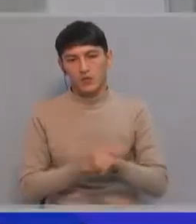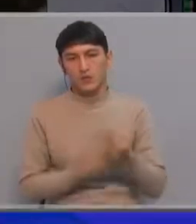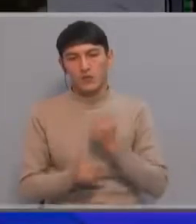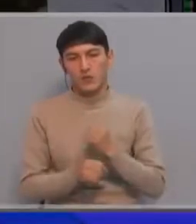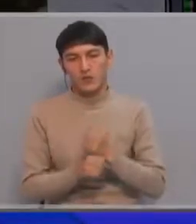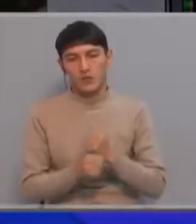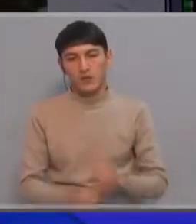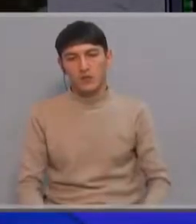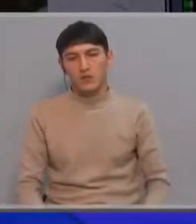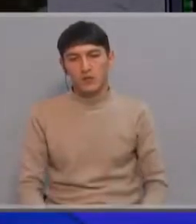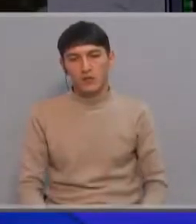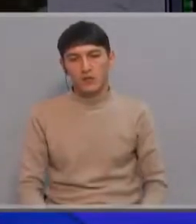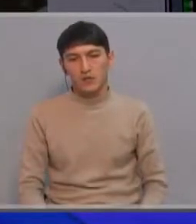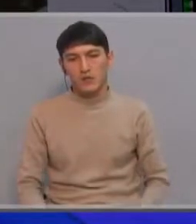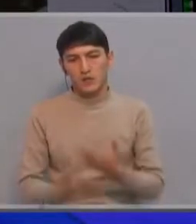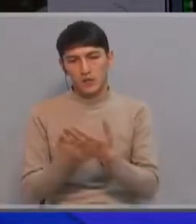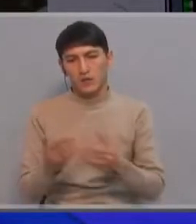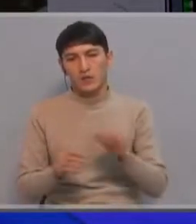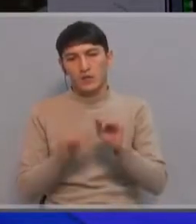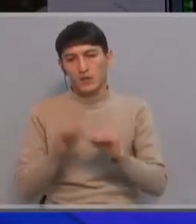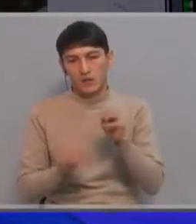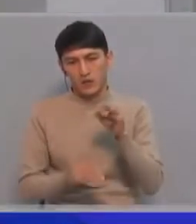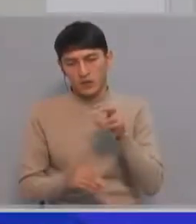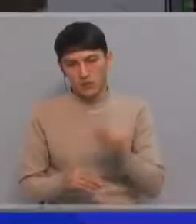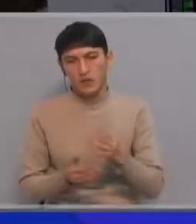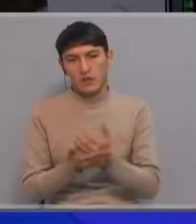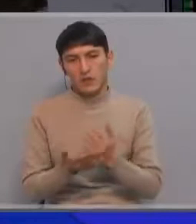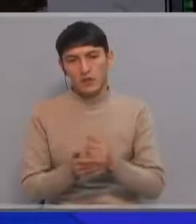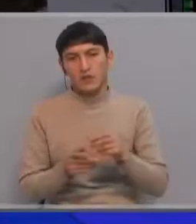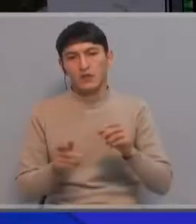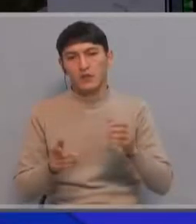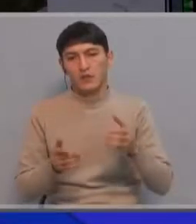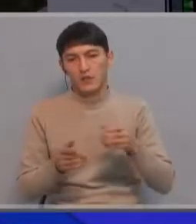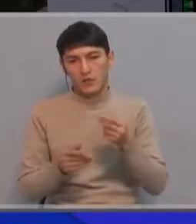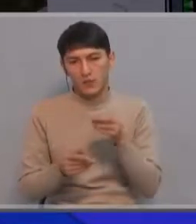жұмылдырылады. Бүкіл материалдарды негізі осы Шымкентте өндірілетін